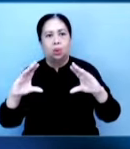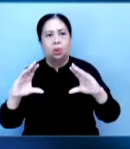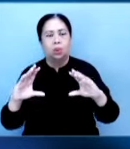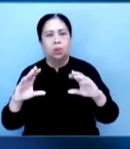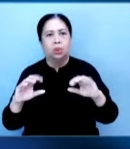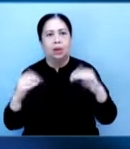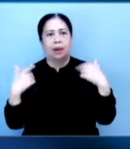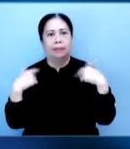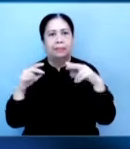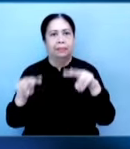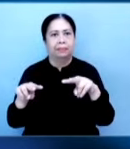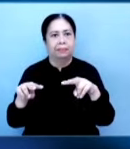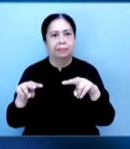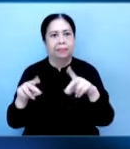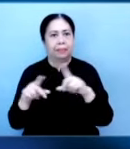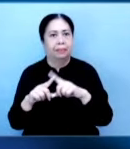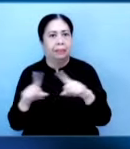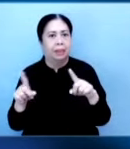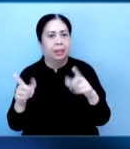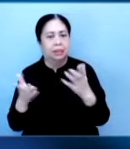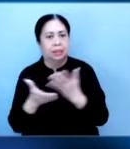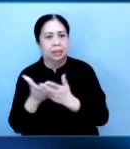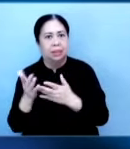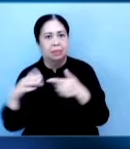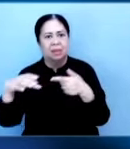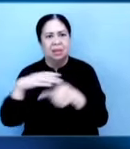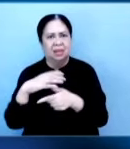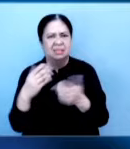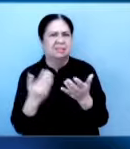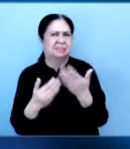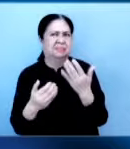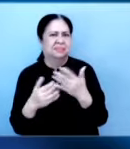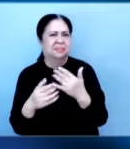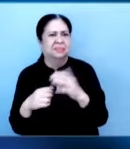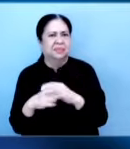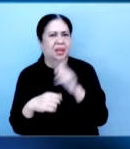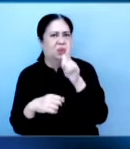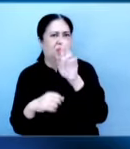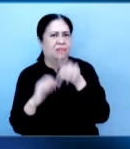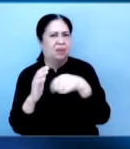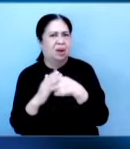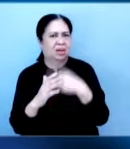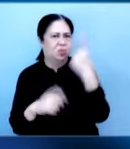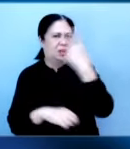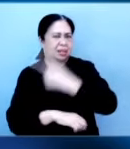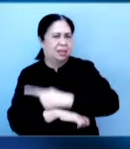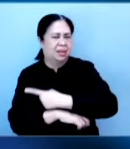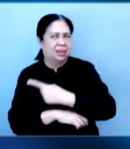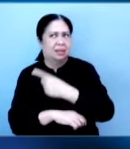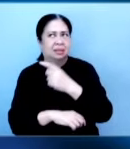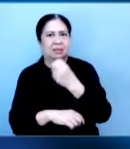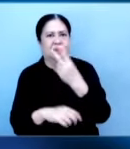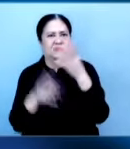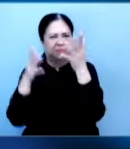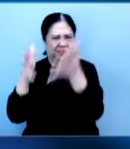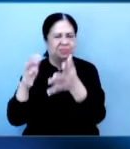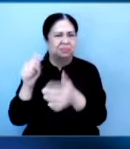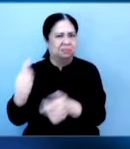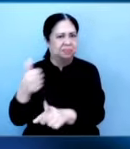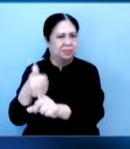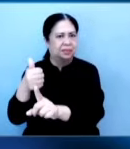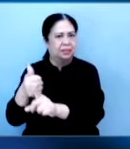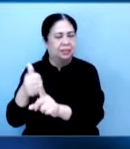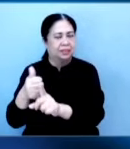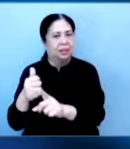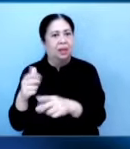nakatutok Pero ito halimbawa sa garage ah 24 hours 12 hours iniiwan na namin kay customer kasi on and